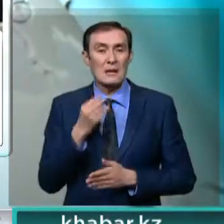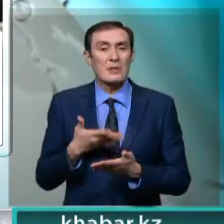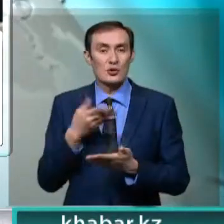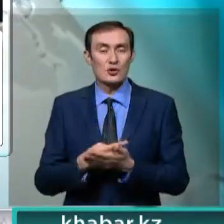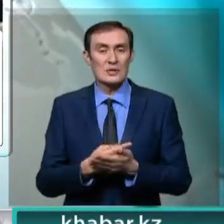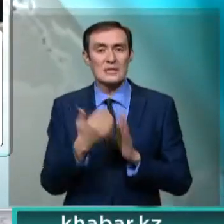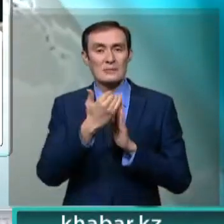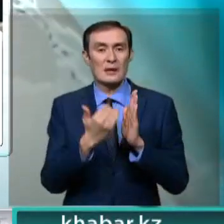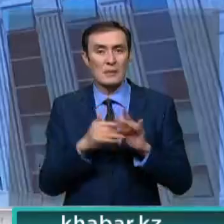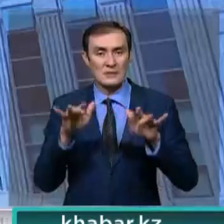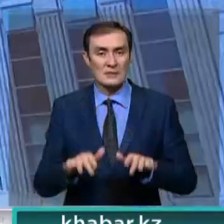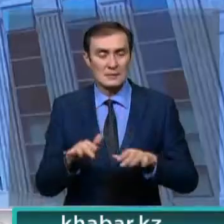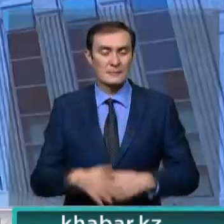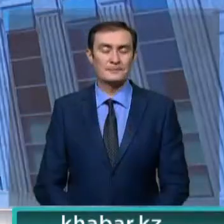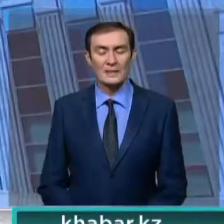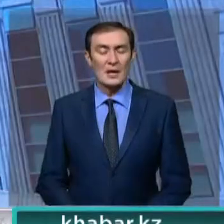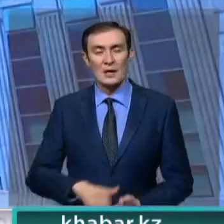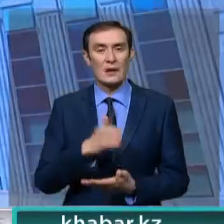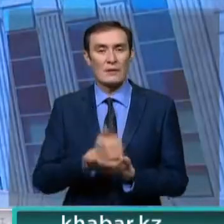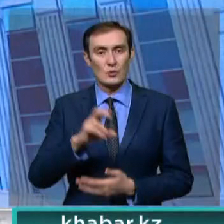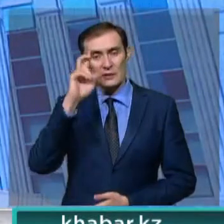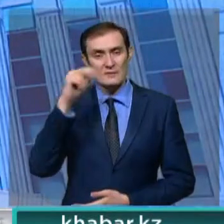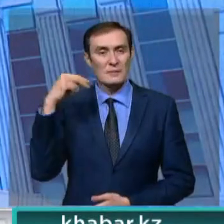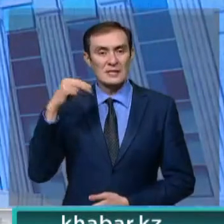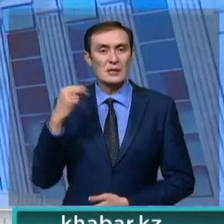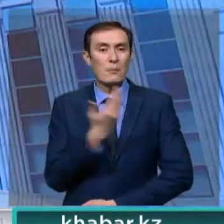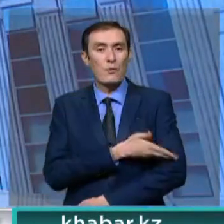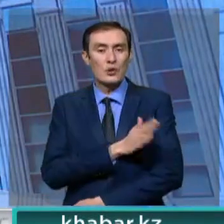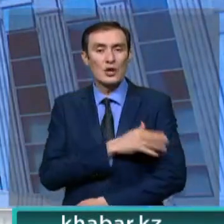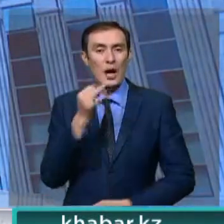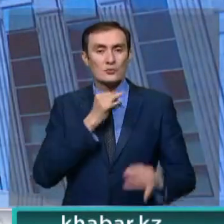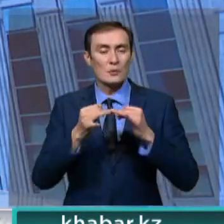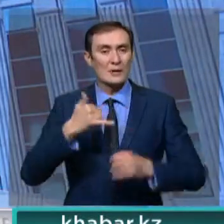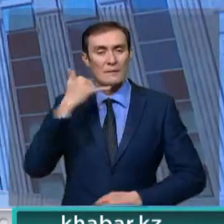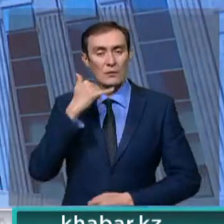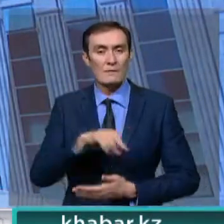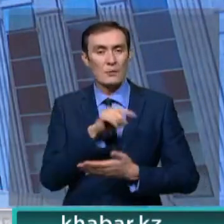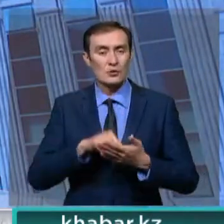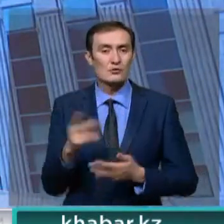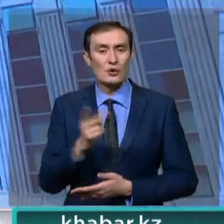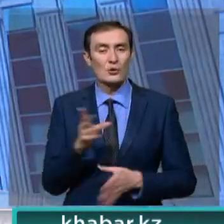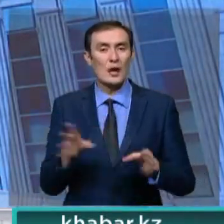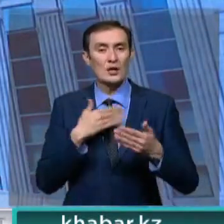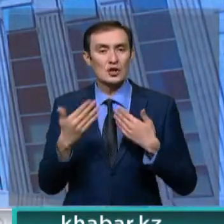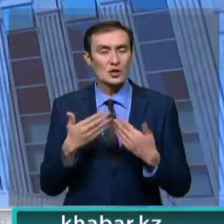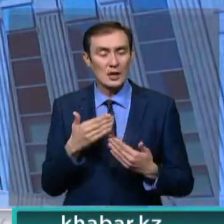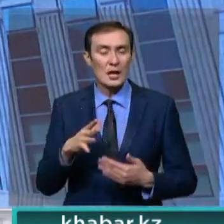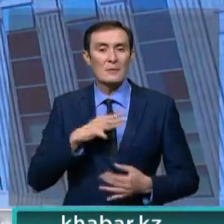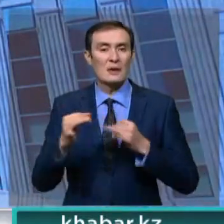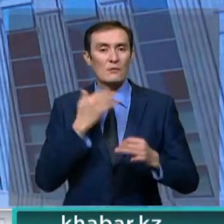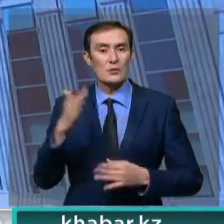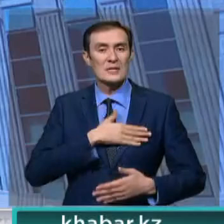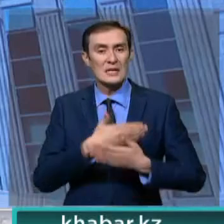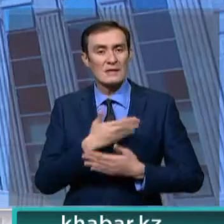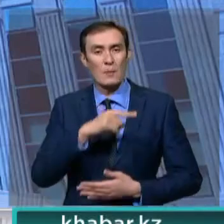платежной системы. Глава государства и президент Польши обсудили по телефону актуальные вопросы двусторонних отношений. Разговор